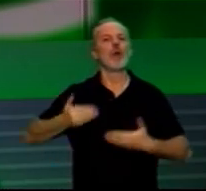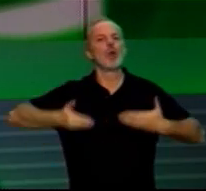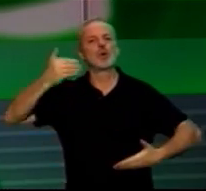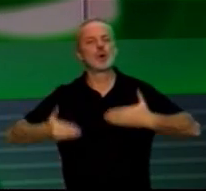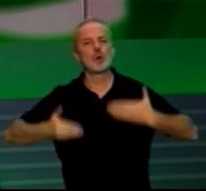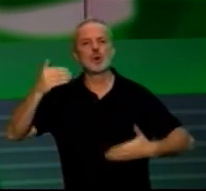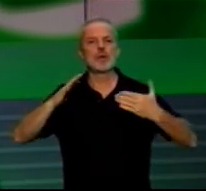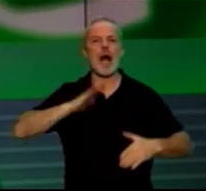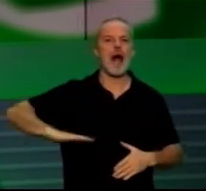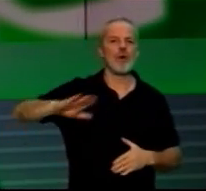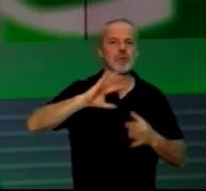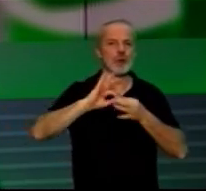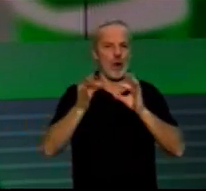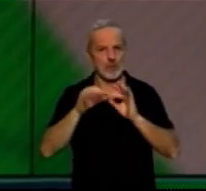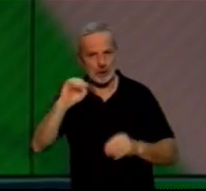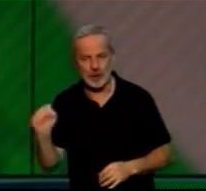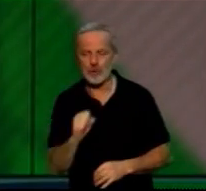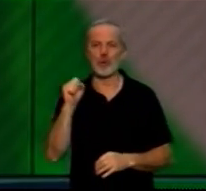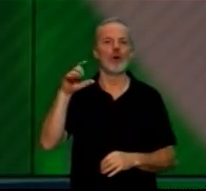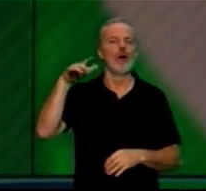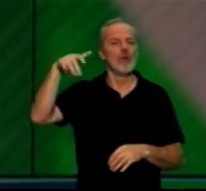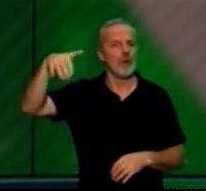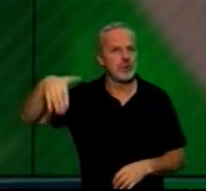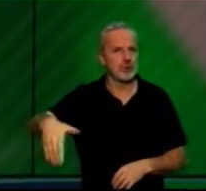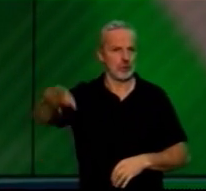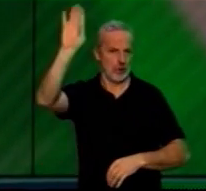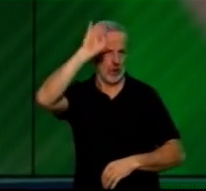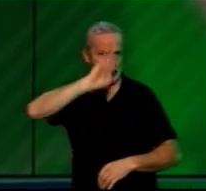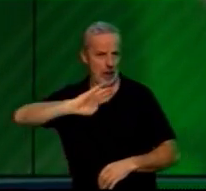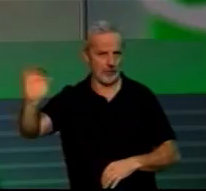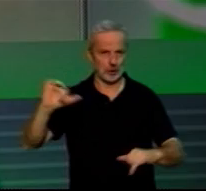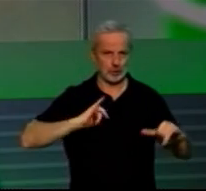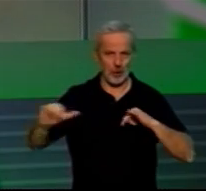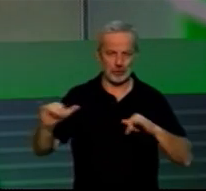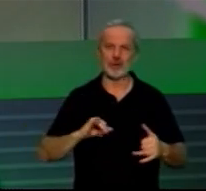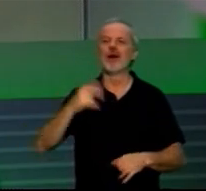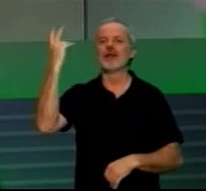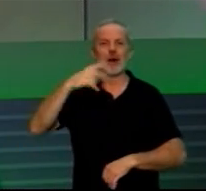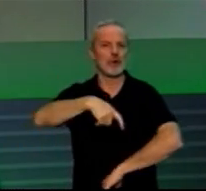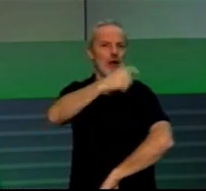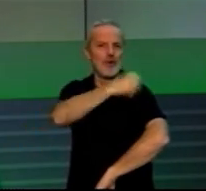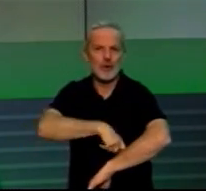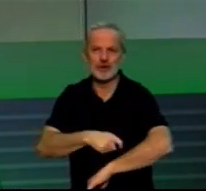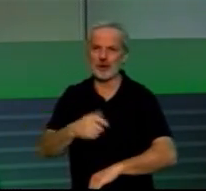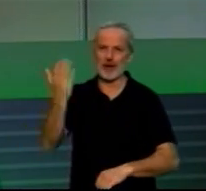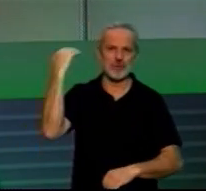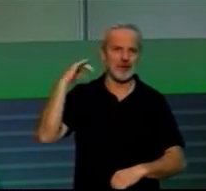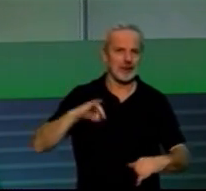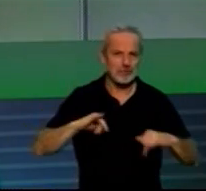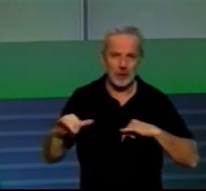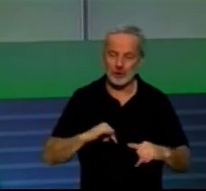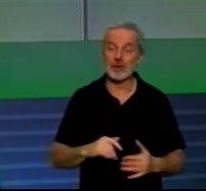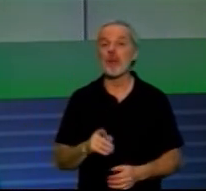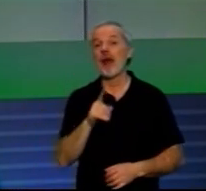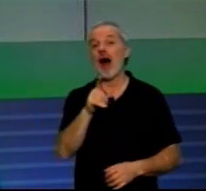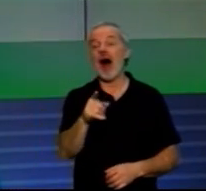byly obrovské sportovní legendy, protože ono, ta funkcionářská a ta sportovní část je velmi propojená. Je to třeba